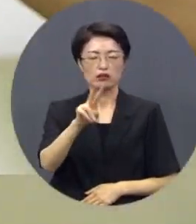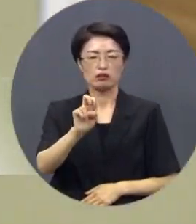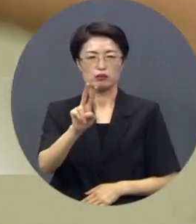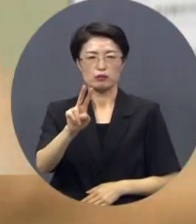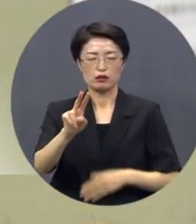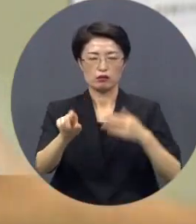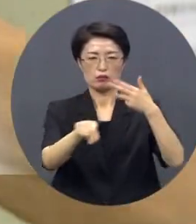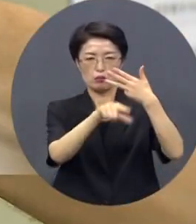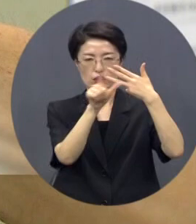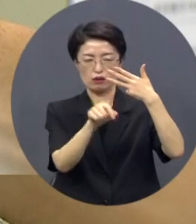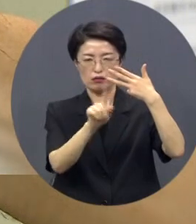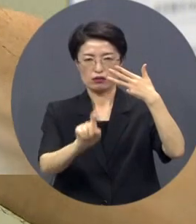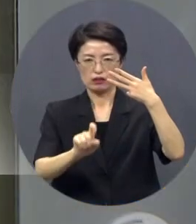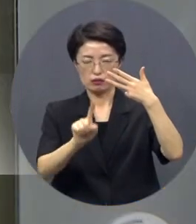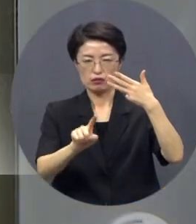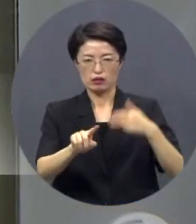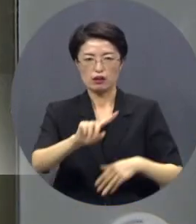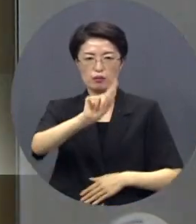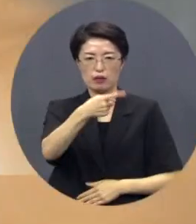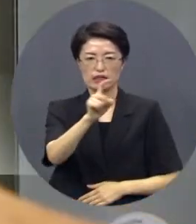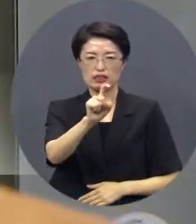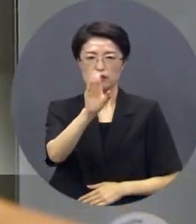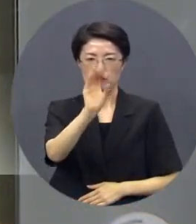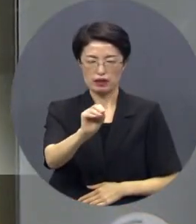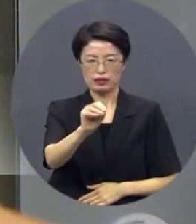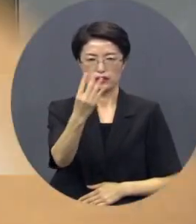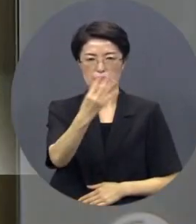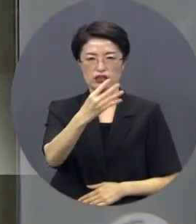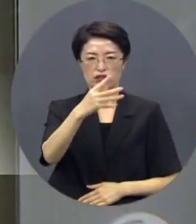2022년 8월 11일 110만